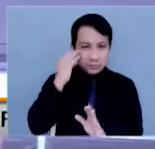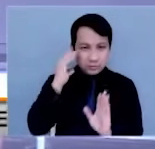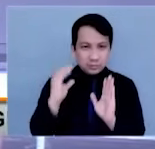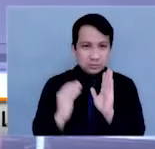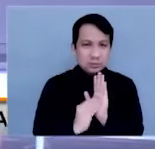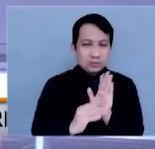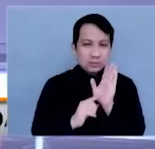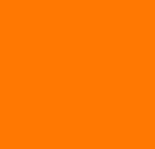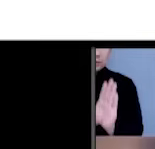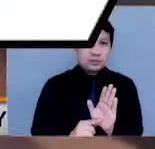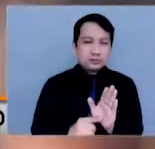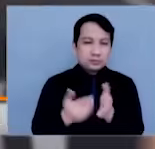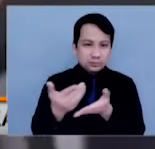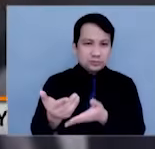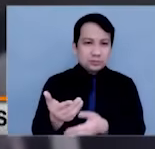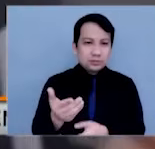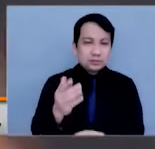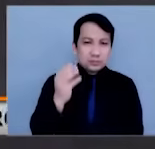Maricel Halili.